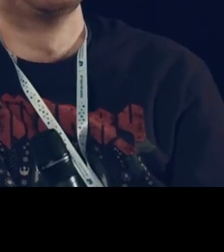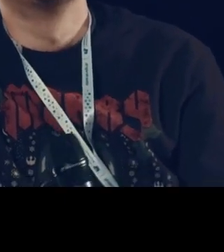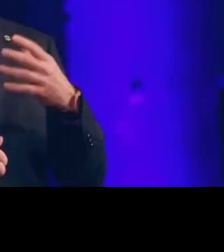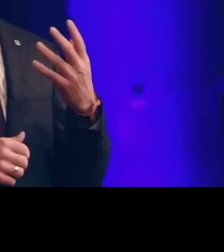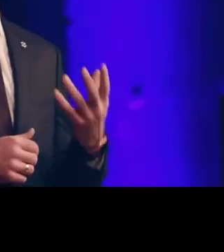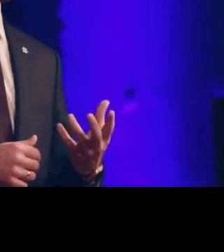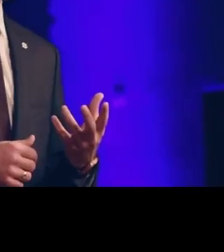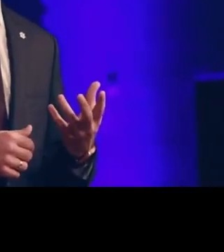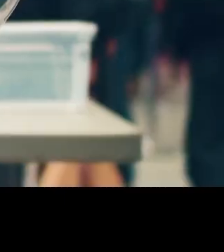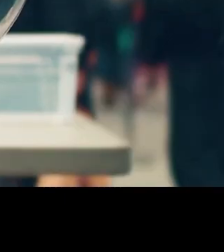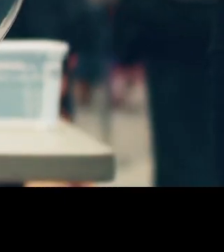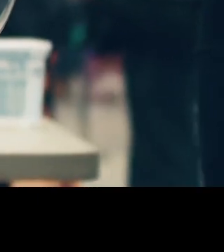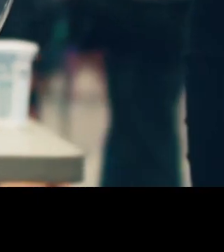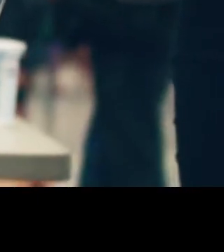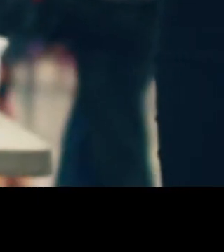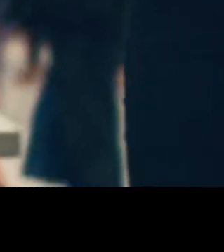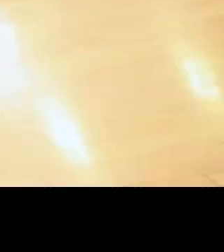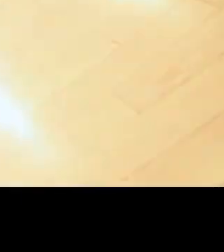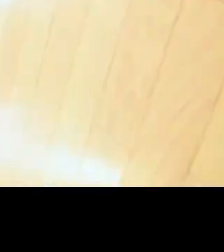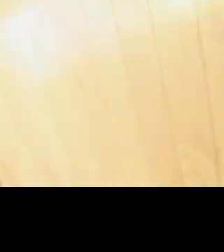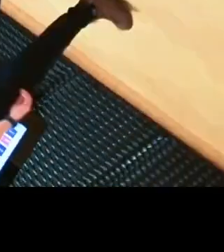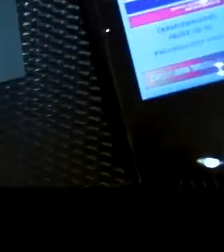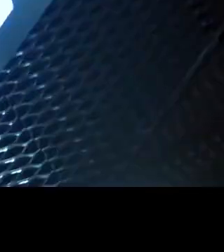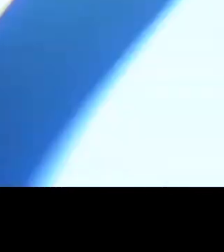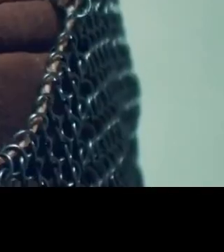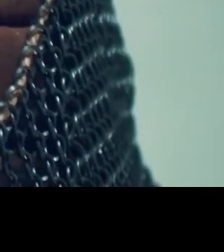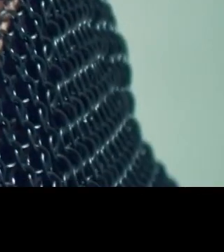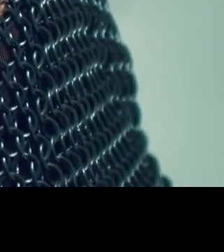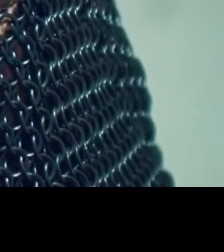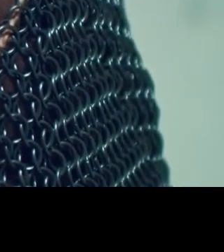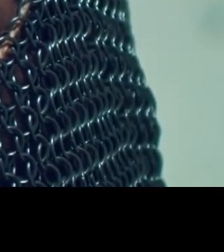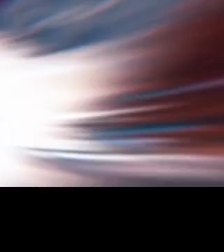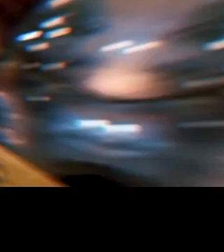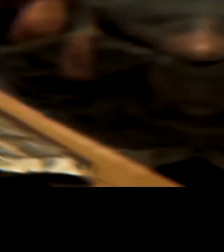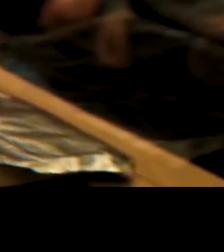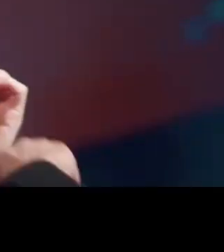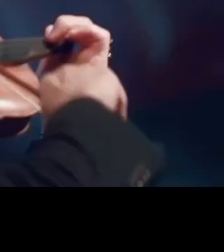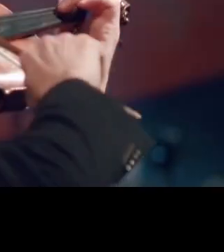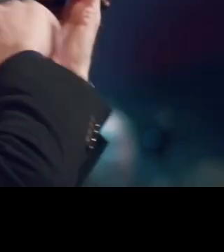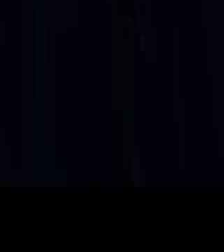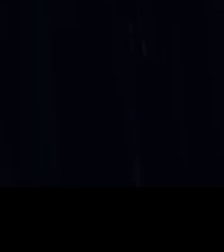Wait! Okay now, from the beginning. Hit it, boys.